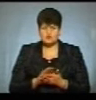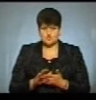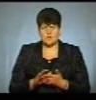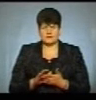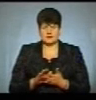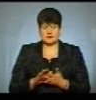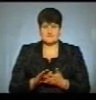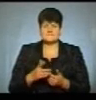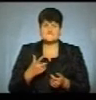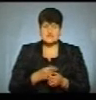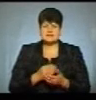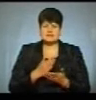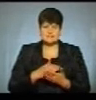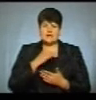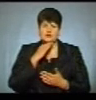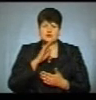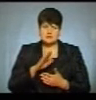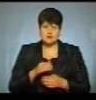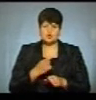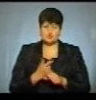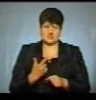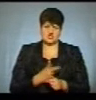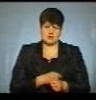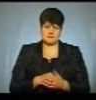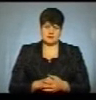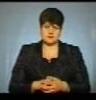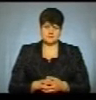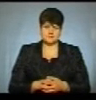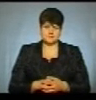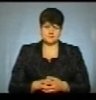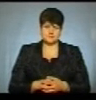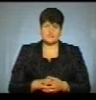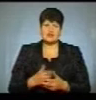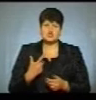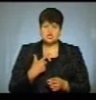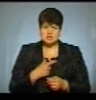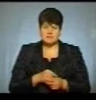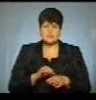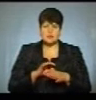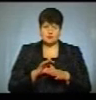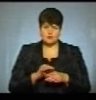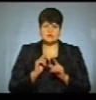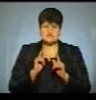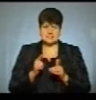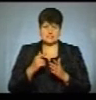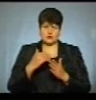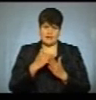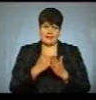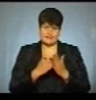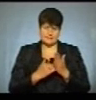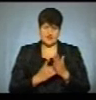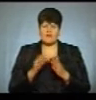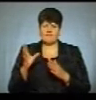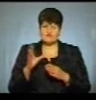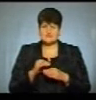кажу, вакцини є в достатній кількості, і зробити оце щеплення. Щеплення, звичайно, проводиться згідно календаря щеплень. Всі